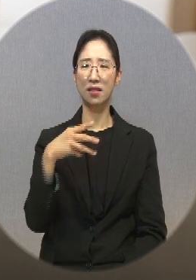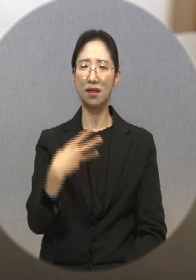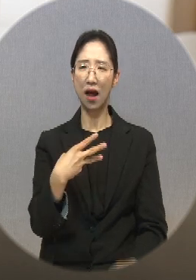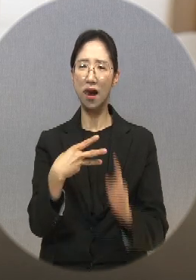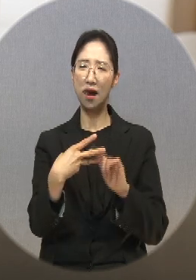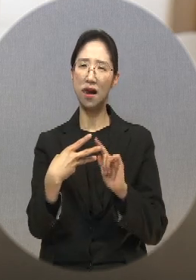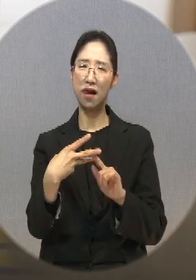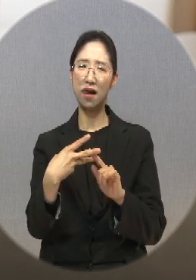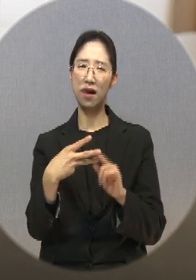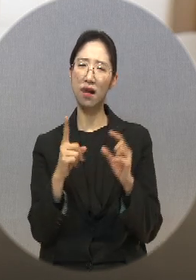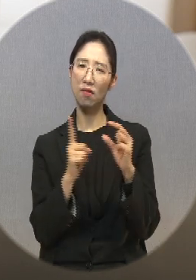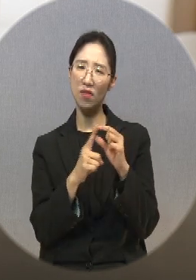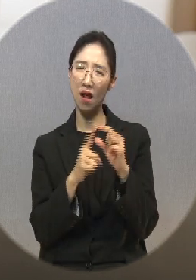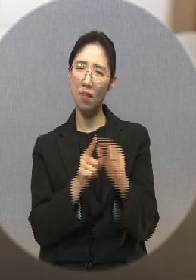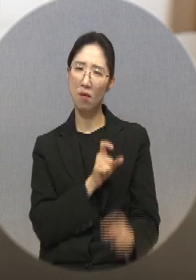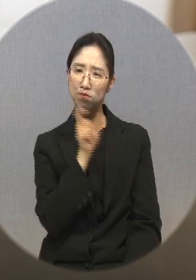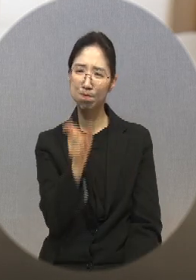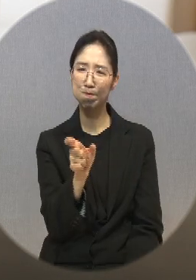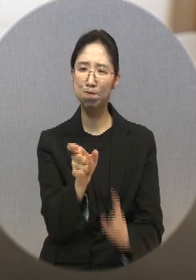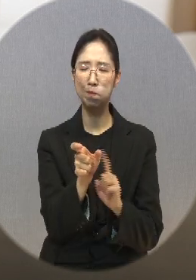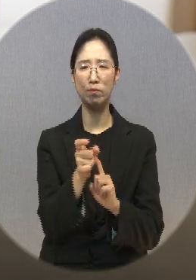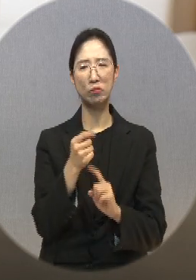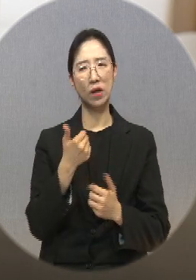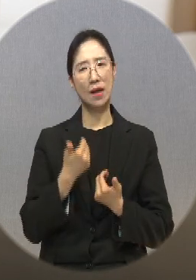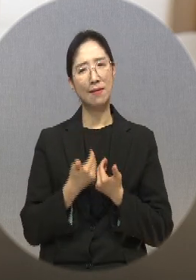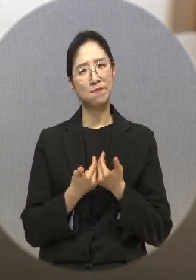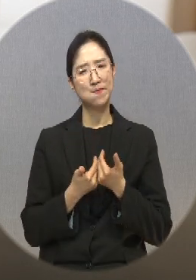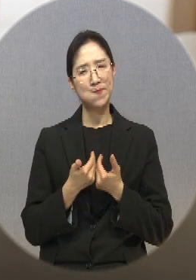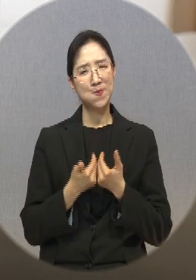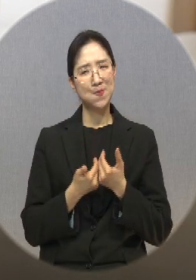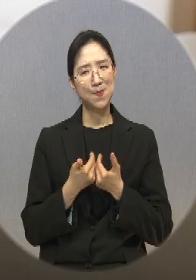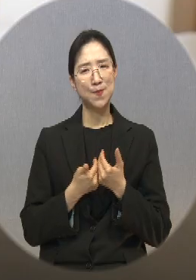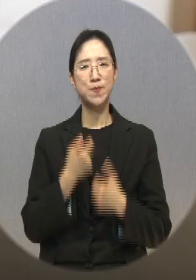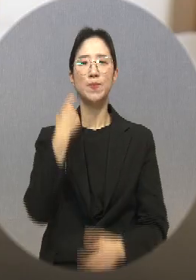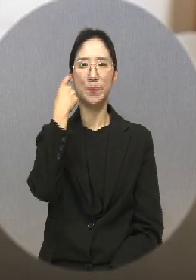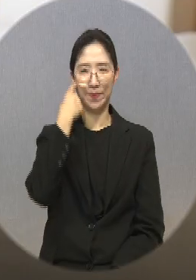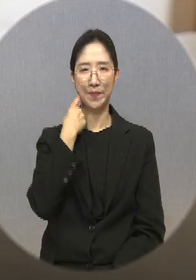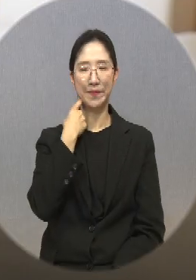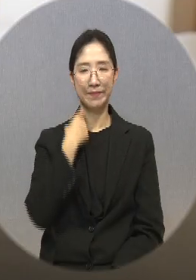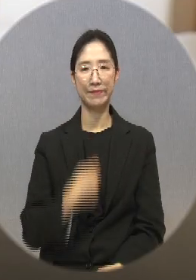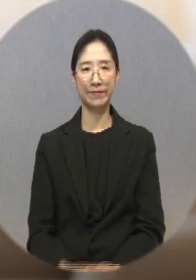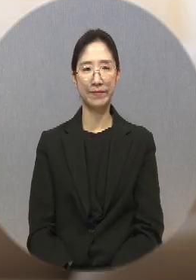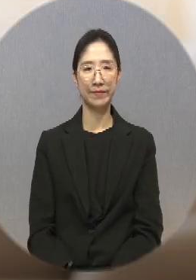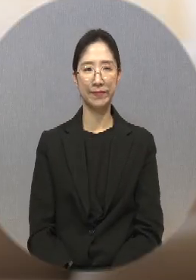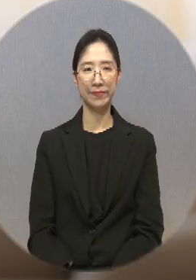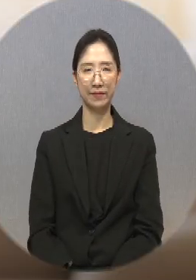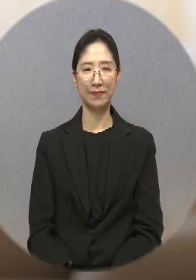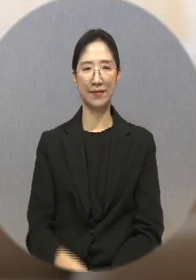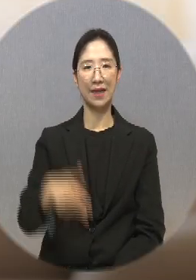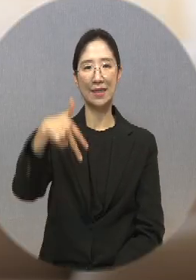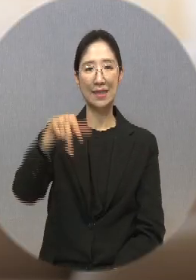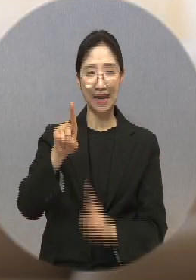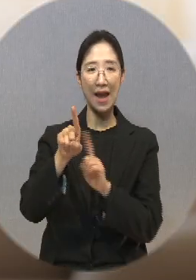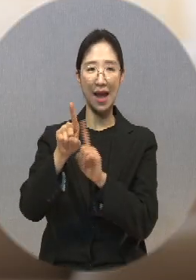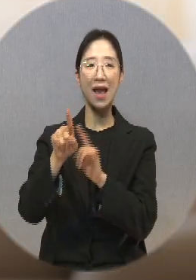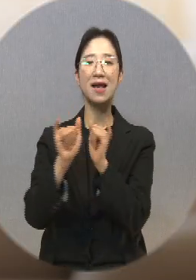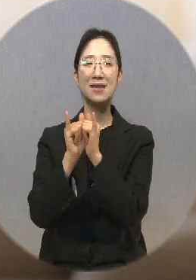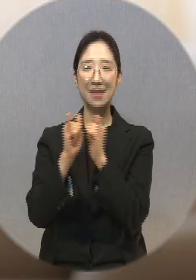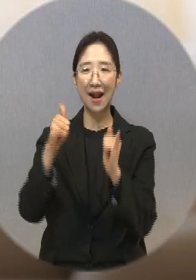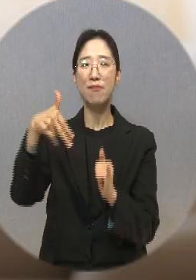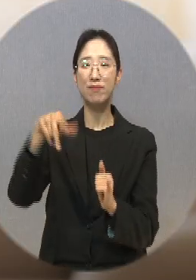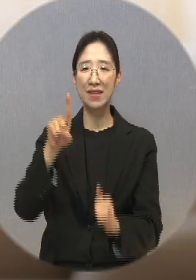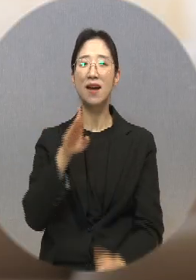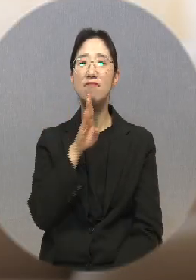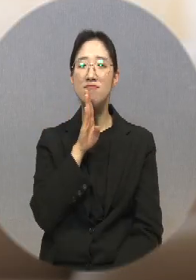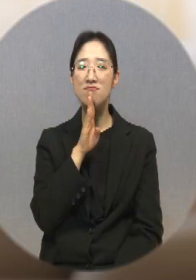이게 탈자가 들어가면서 되게 불편함으로 다가오기도 했었거든요. 자자는 사람 자자라는